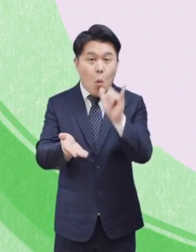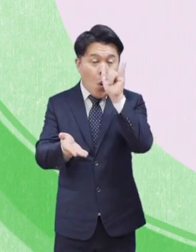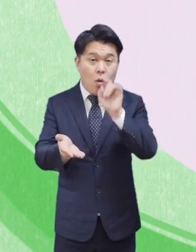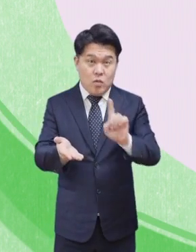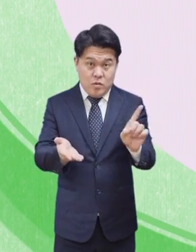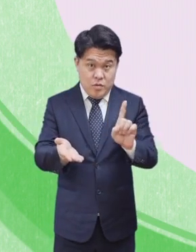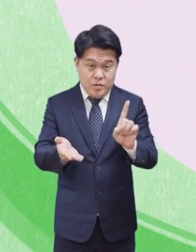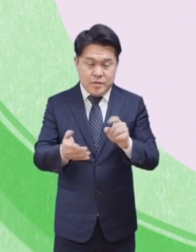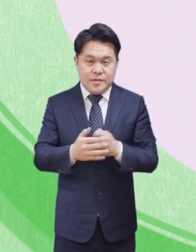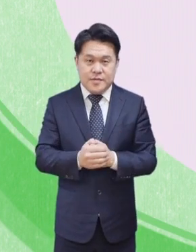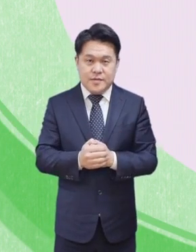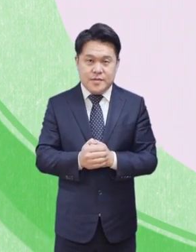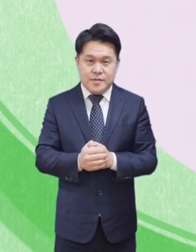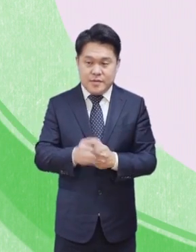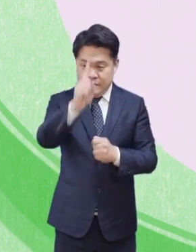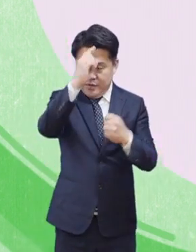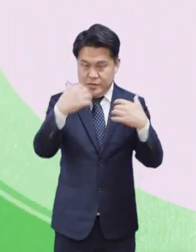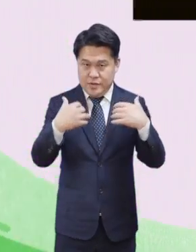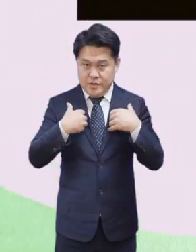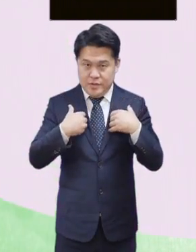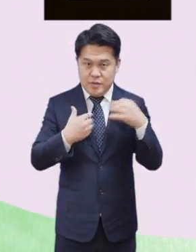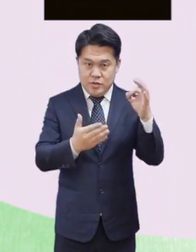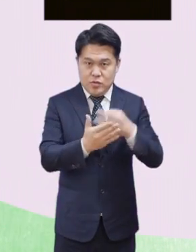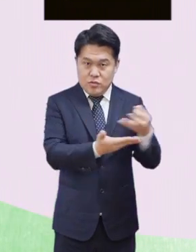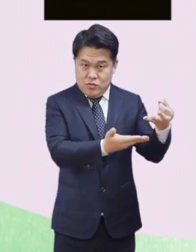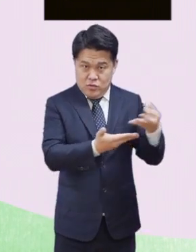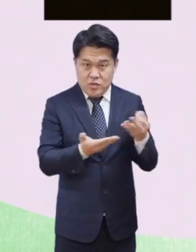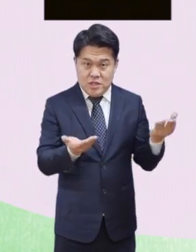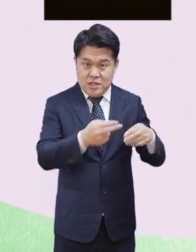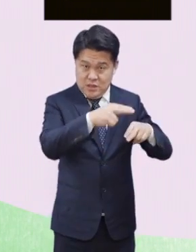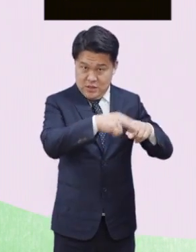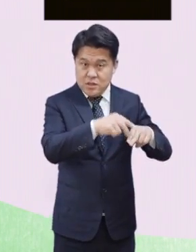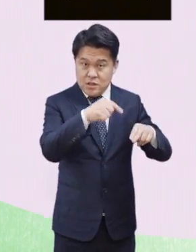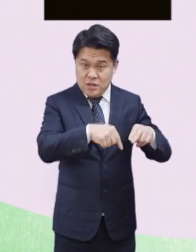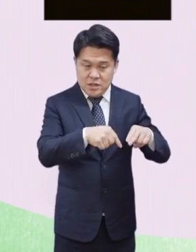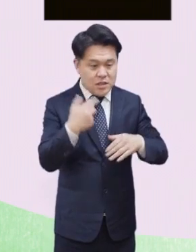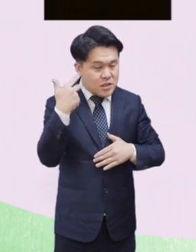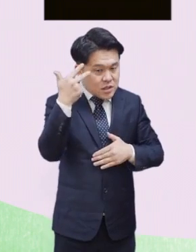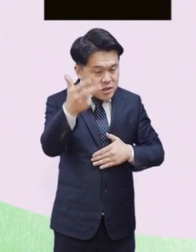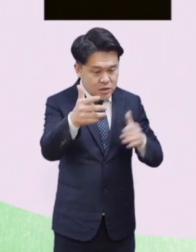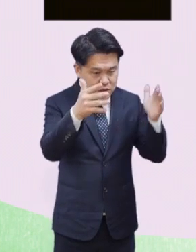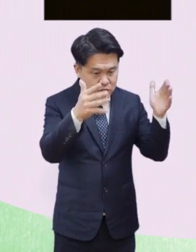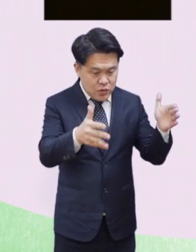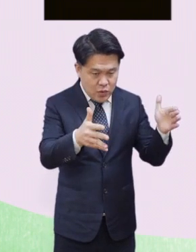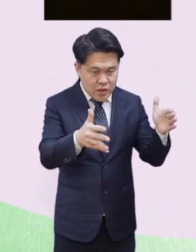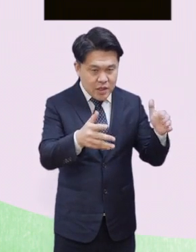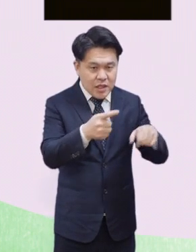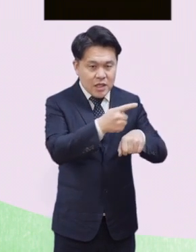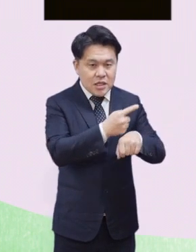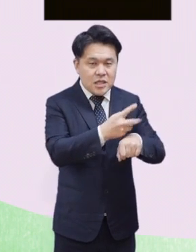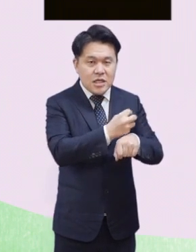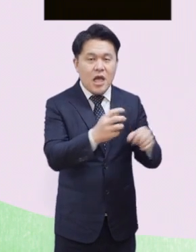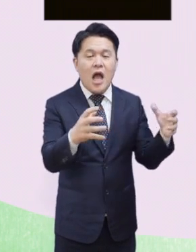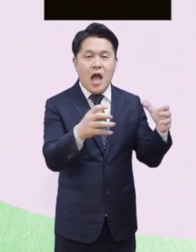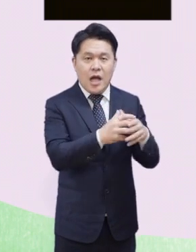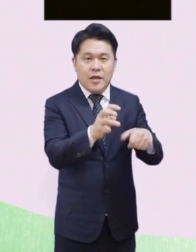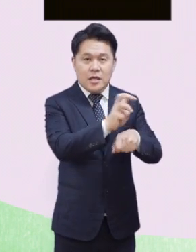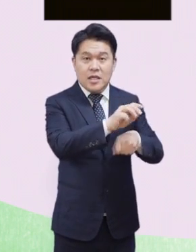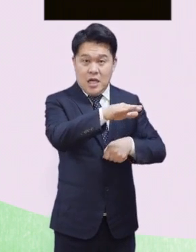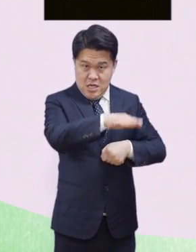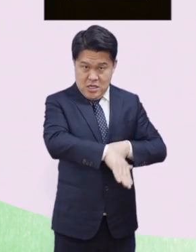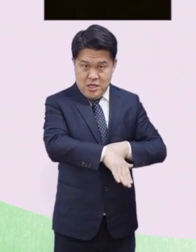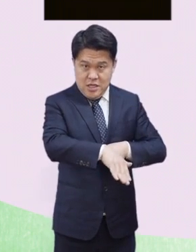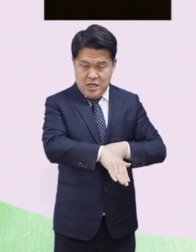사항이 있는데요. 우선 정부에서 월급을 주는 일자리에서 일주일에 30시간이 넘지 않게